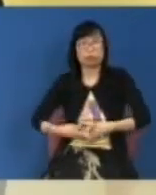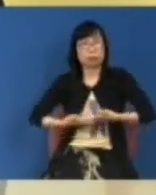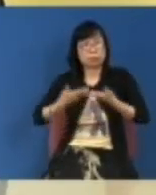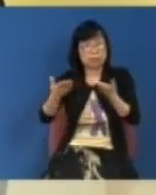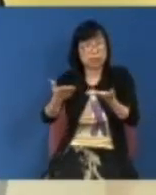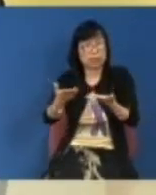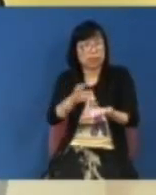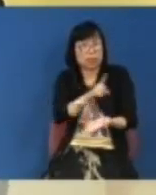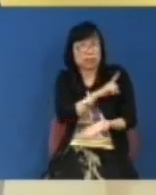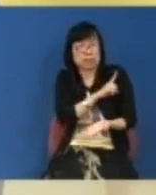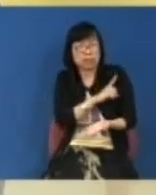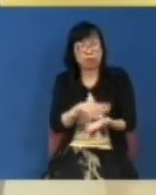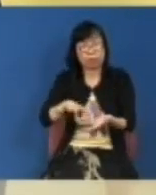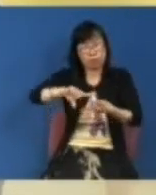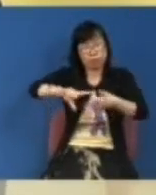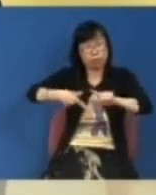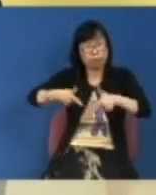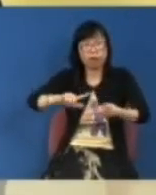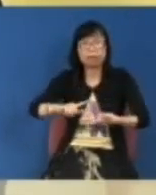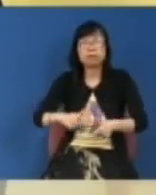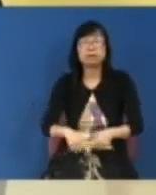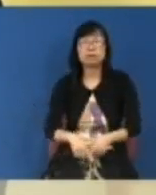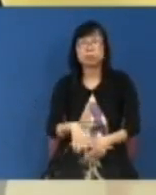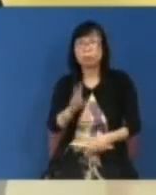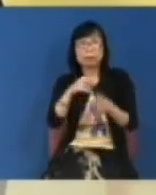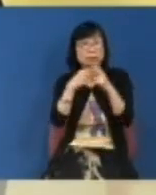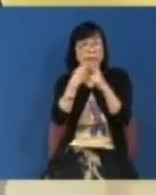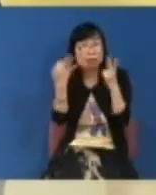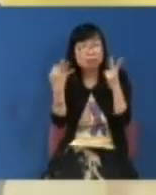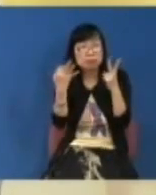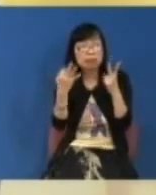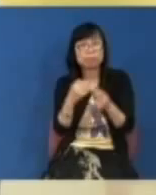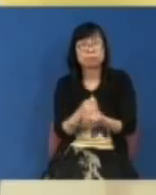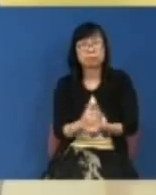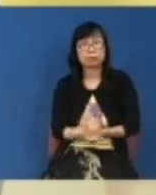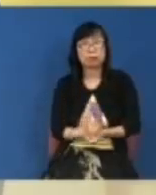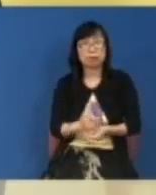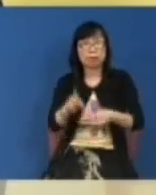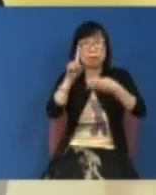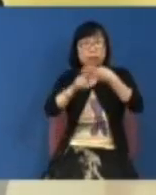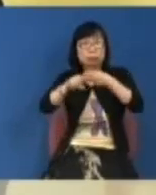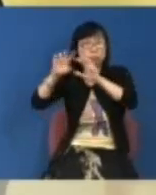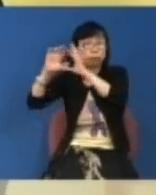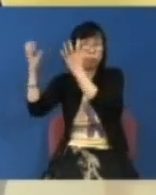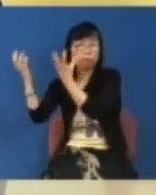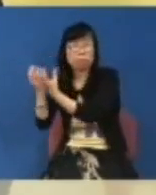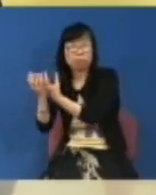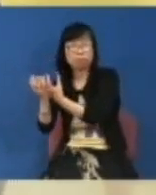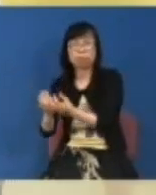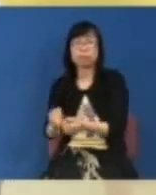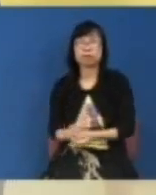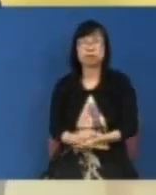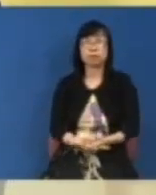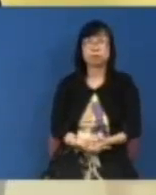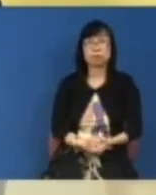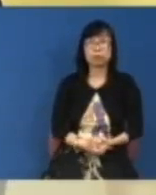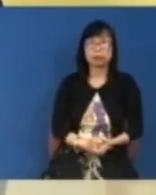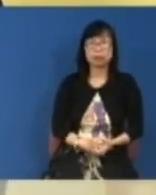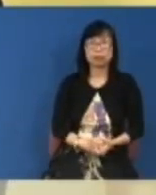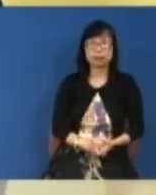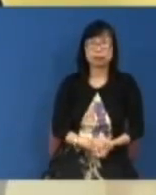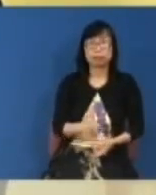取到成果呢？如果你不是23個的泛民主派議員在這個逮捕機制，如果他